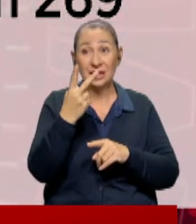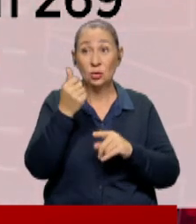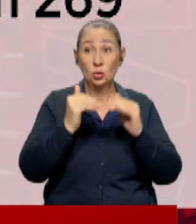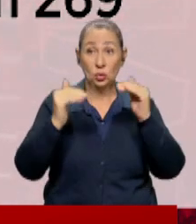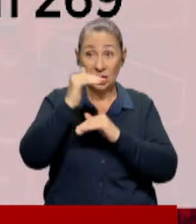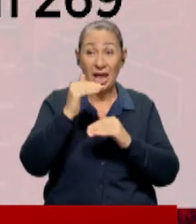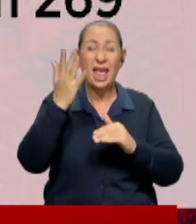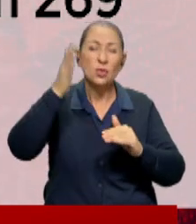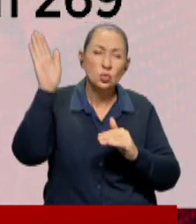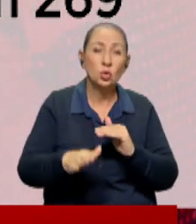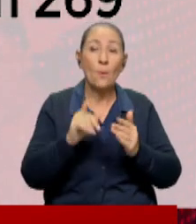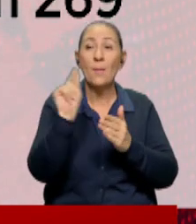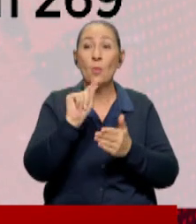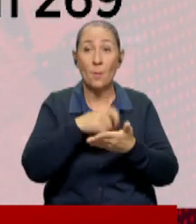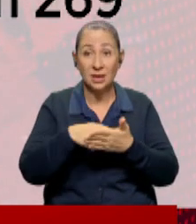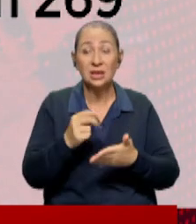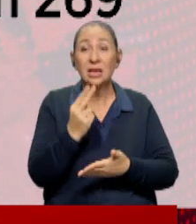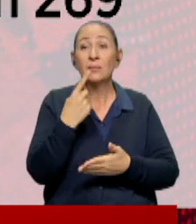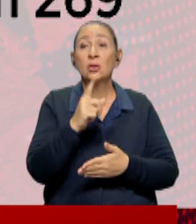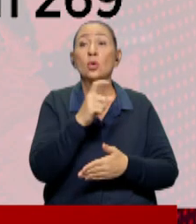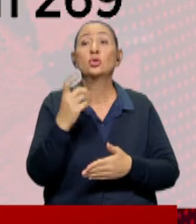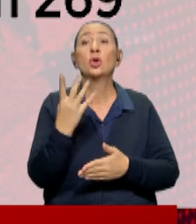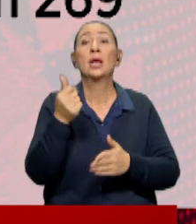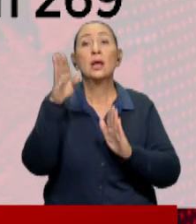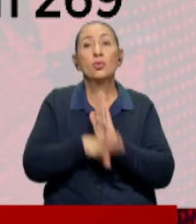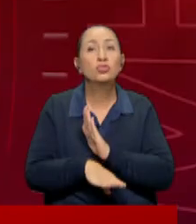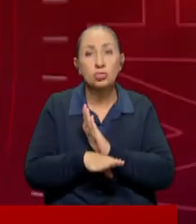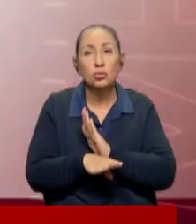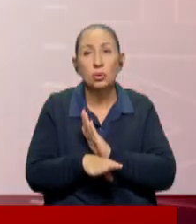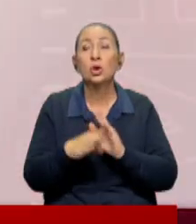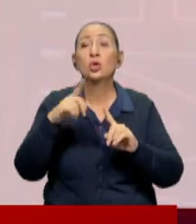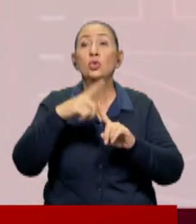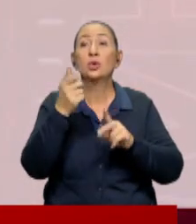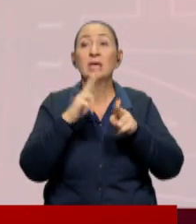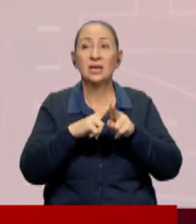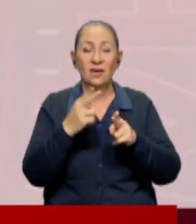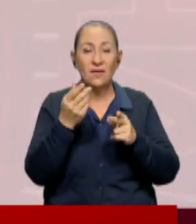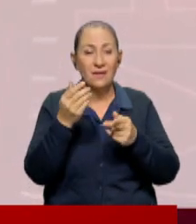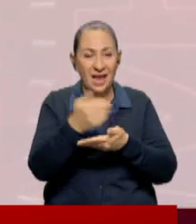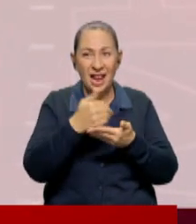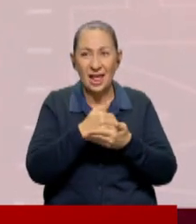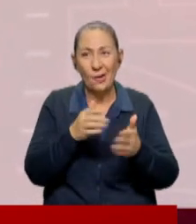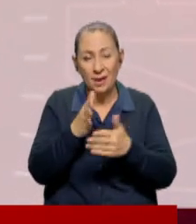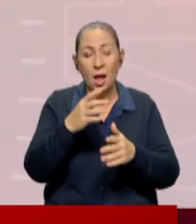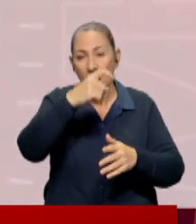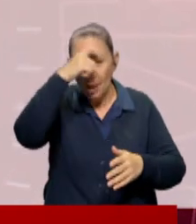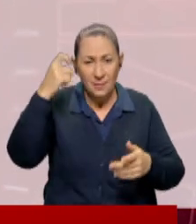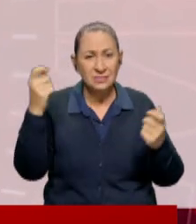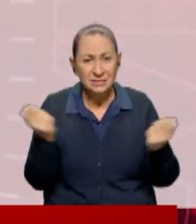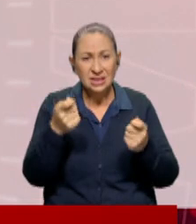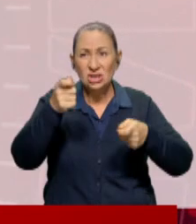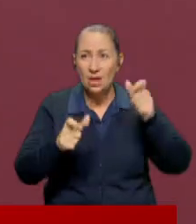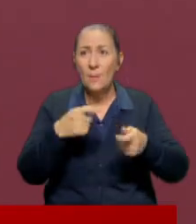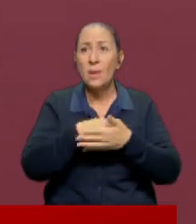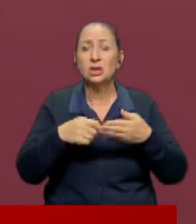TL'ye yükselen en düşük memur maaşı ise 7904 TL'ye geriledi. TÜİK verileri çarpıttıkça emekçilerin maaşı da erimeye